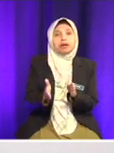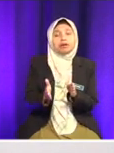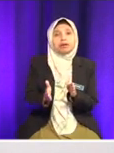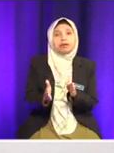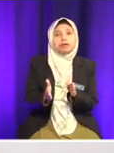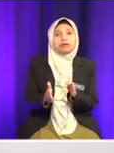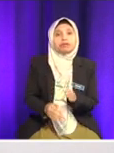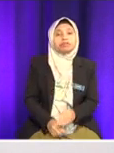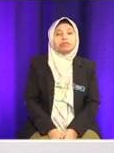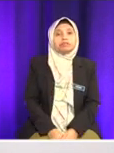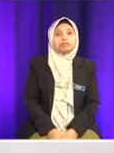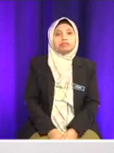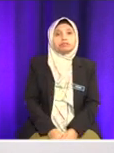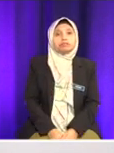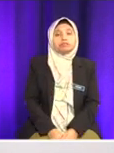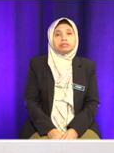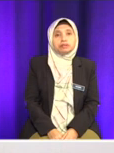di sebelah kanan